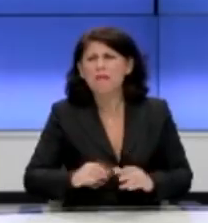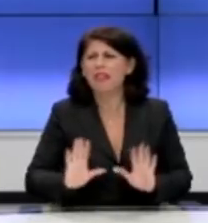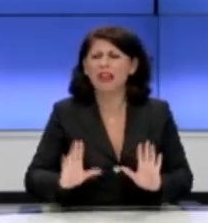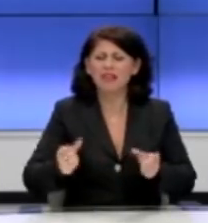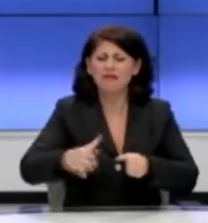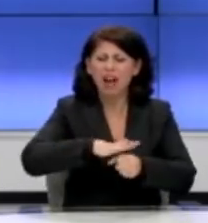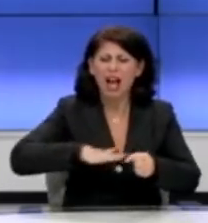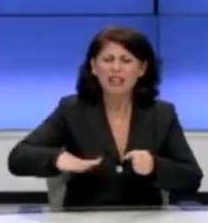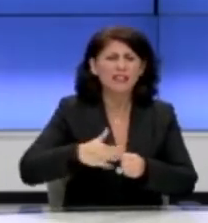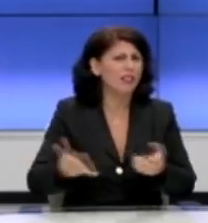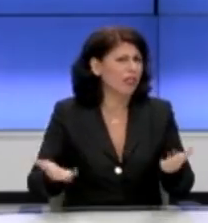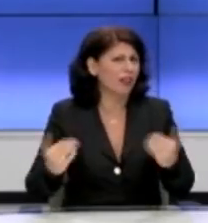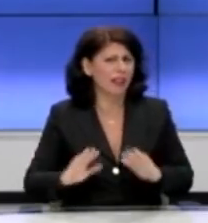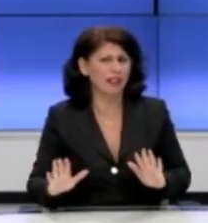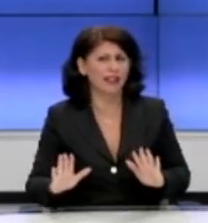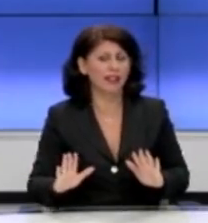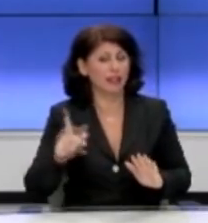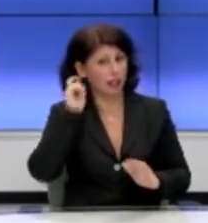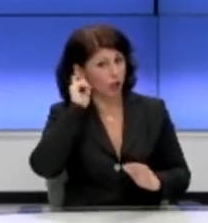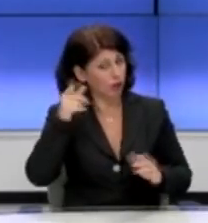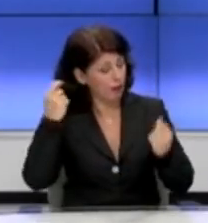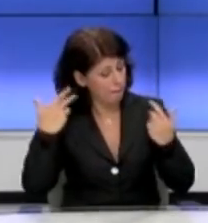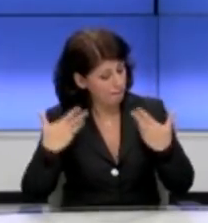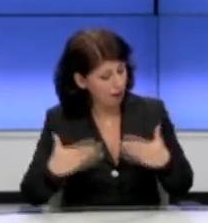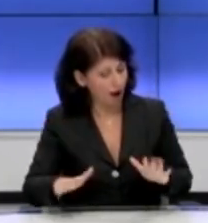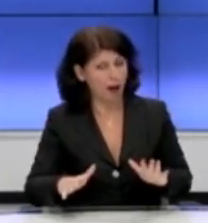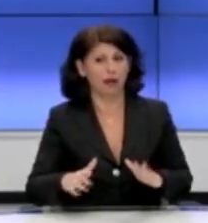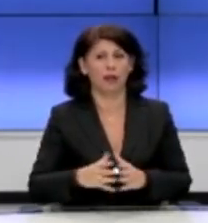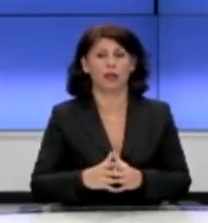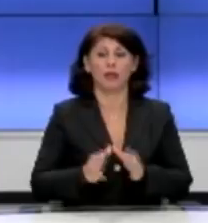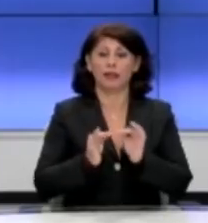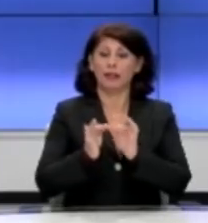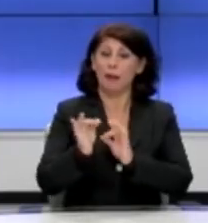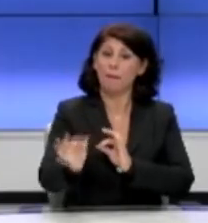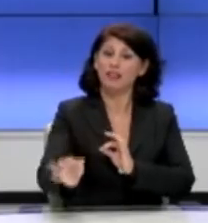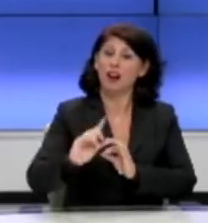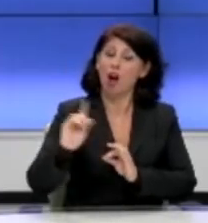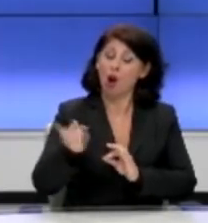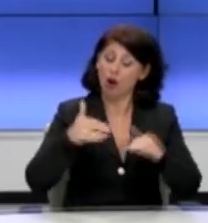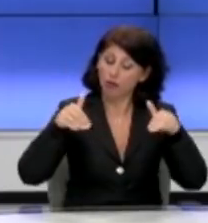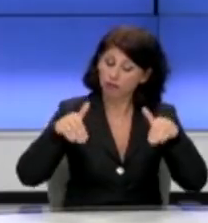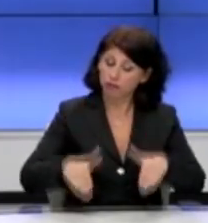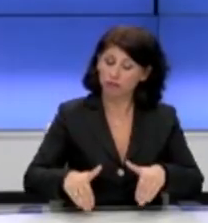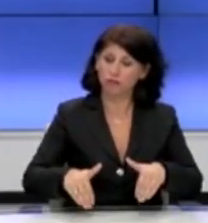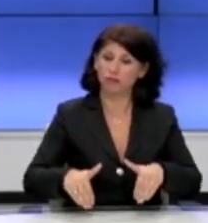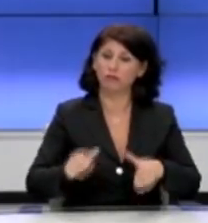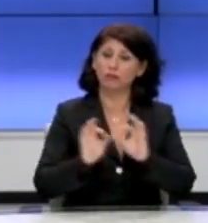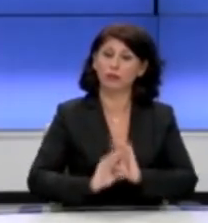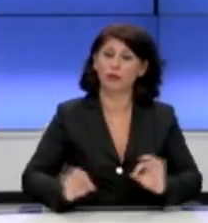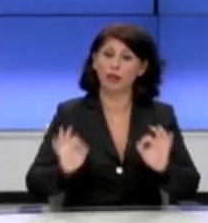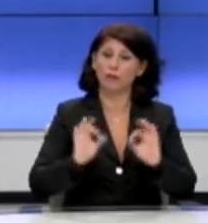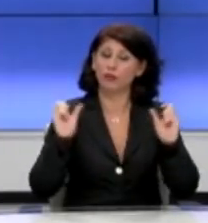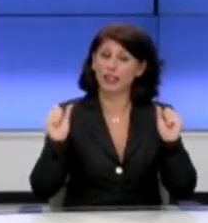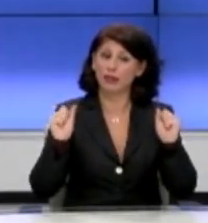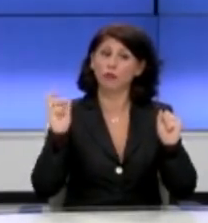καμία βάση, διότι και οι γιορτασμοί θα γίνουν και τα μέτρα όλα θα τηρηθούν που προβλέπουν τα